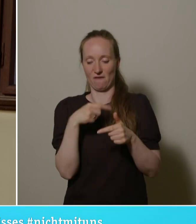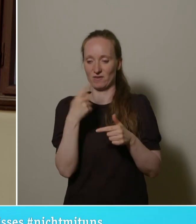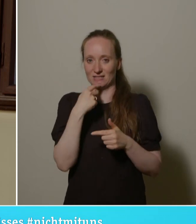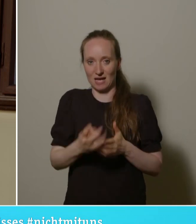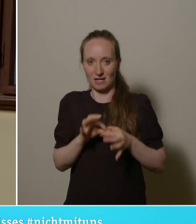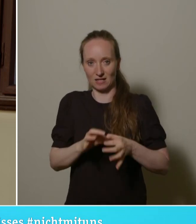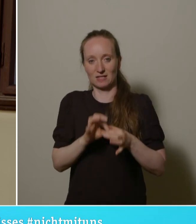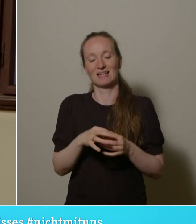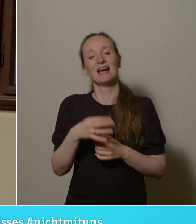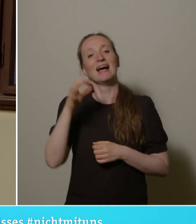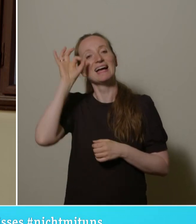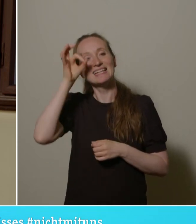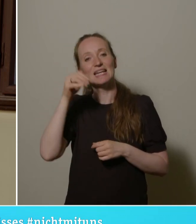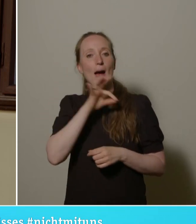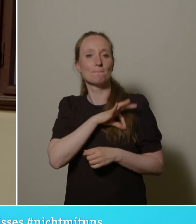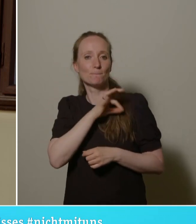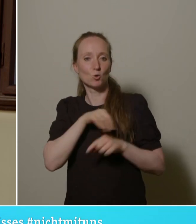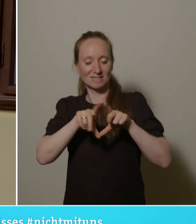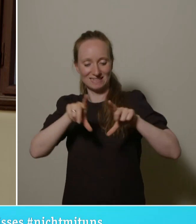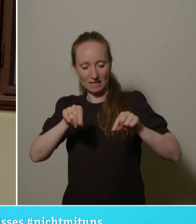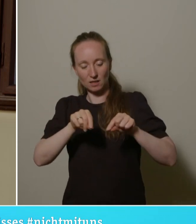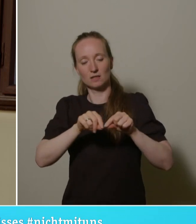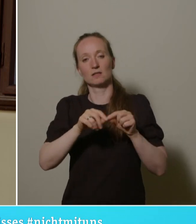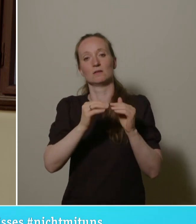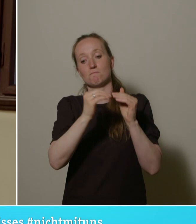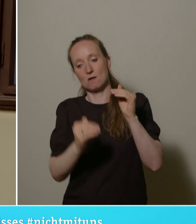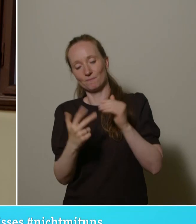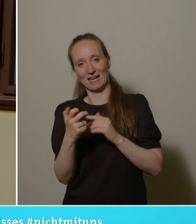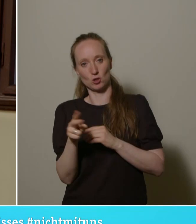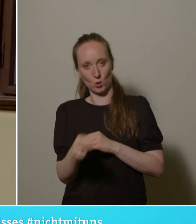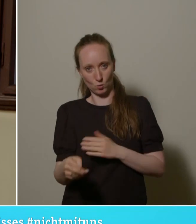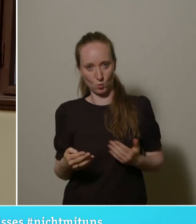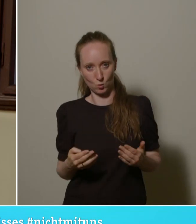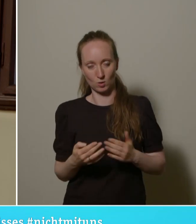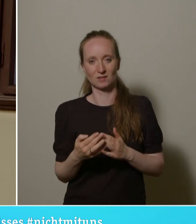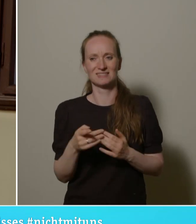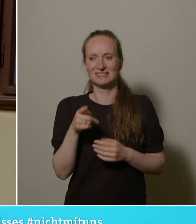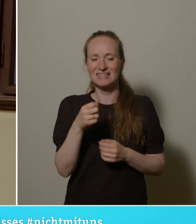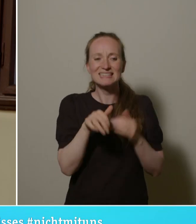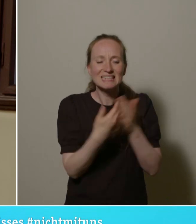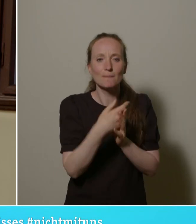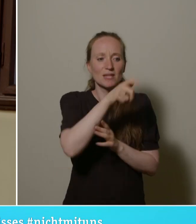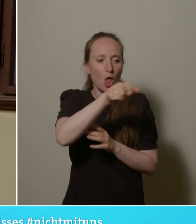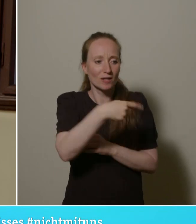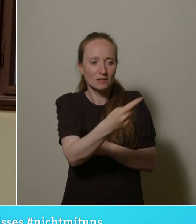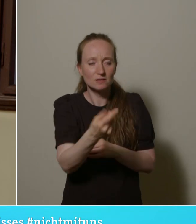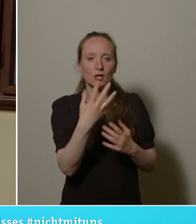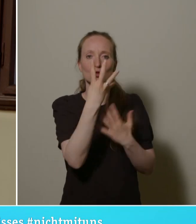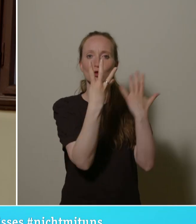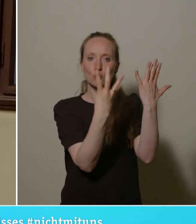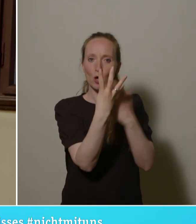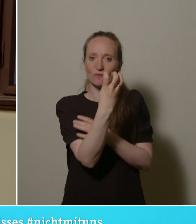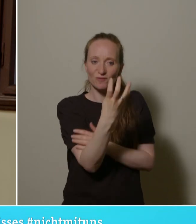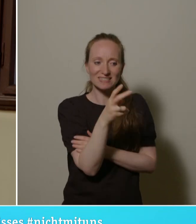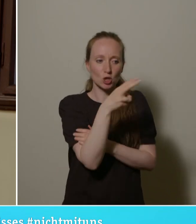30 Euro. Ich will noch mal darauf hinweisen, dass meine Kollegin Beate Jonscher gesagt hat, es gibt Leute, die kriegen das 49-Euro-Ticket nicht. Die sind